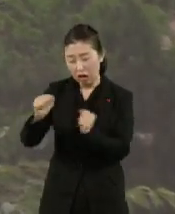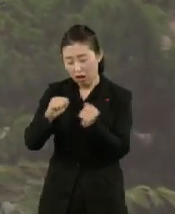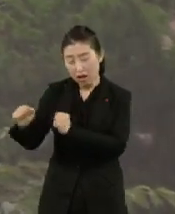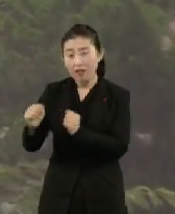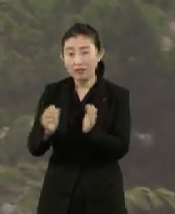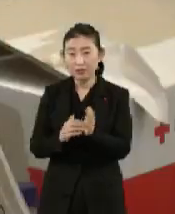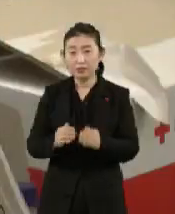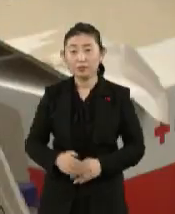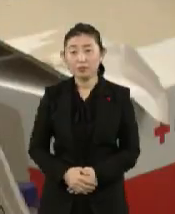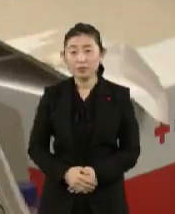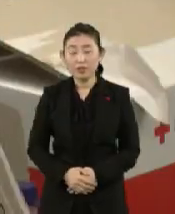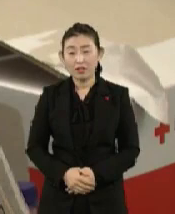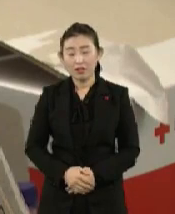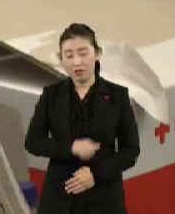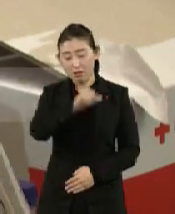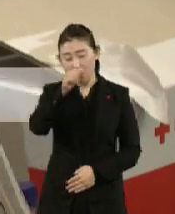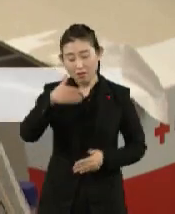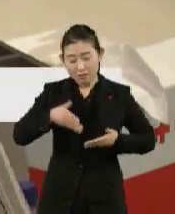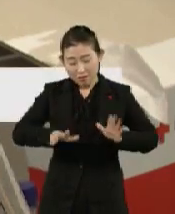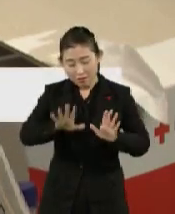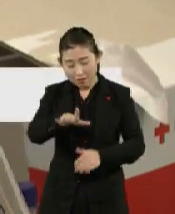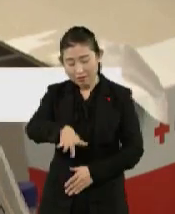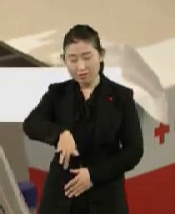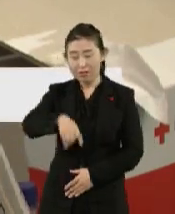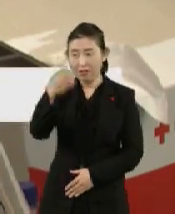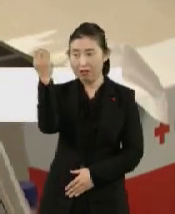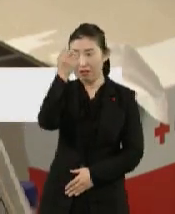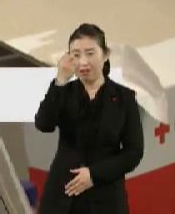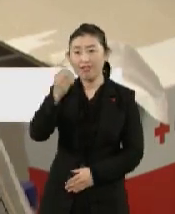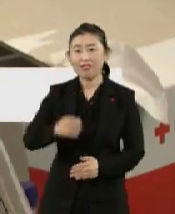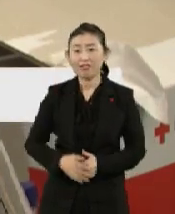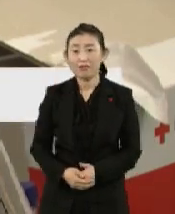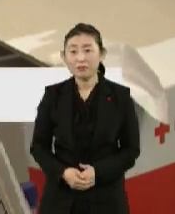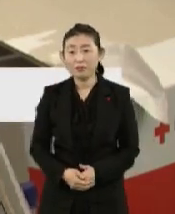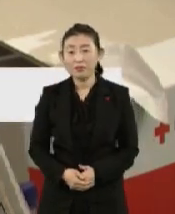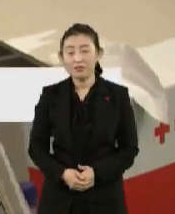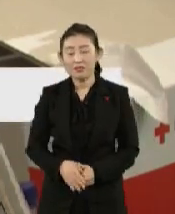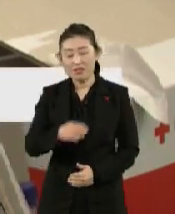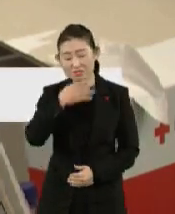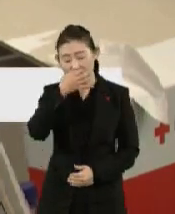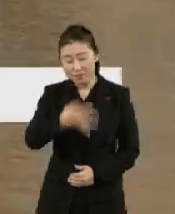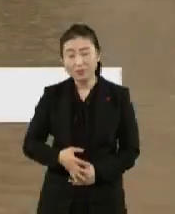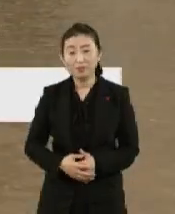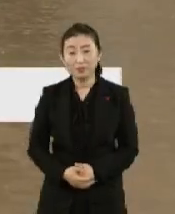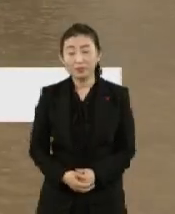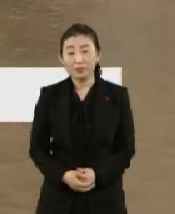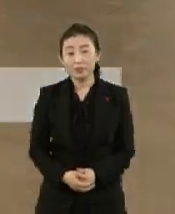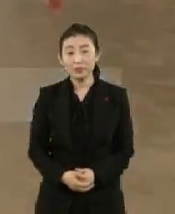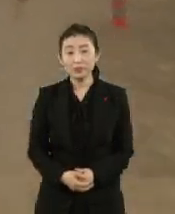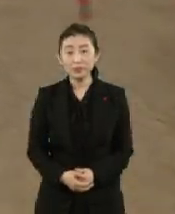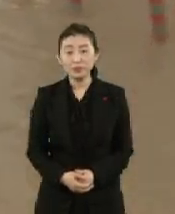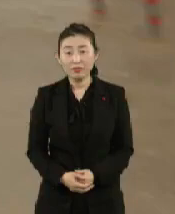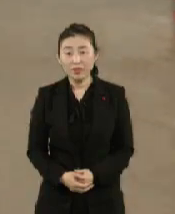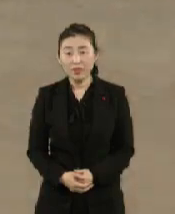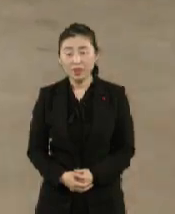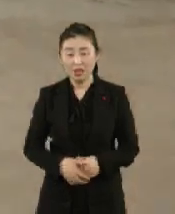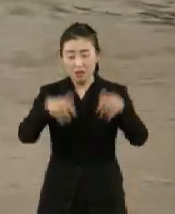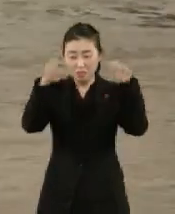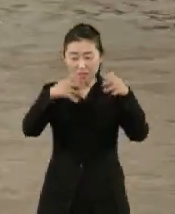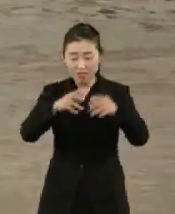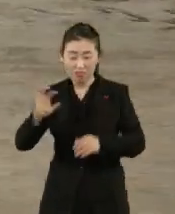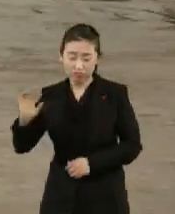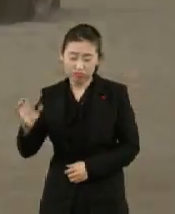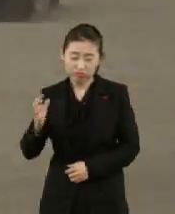속출했습니다. 생전 처음 겪는 일이라 진짜 참 힘드네. 태풍과